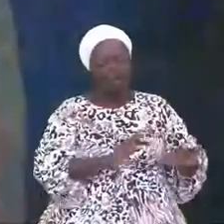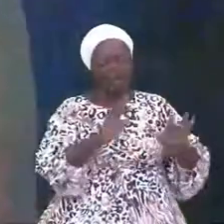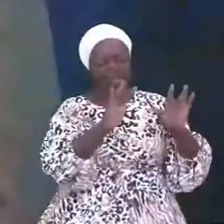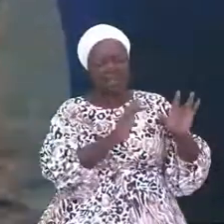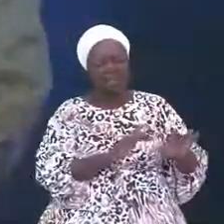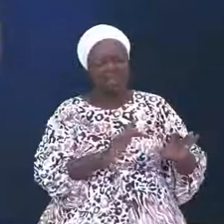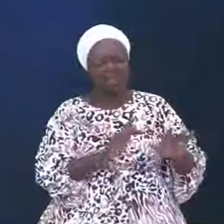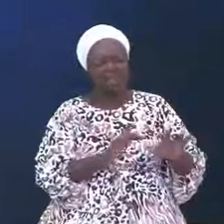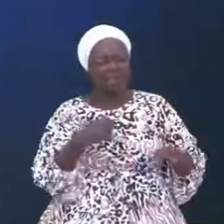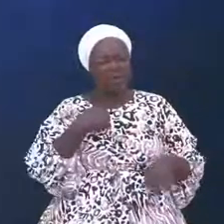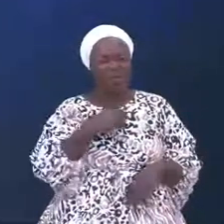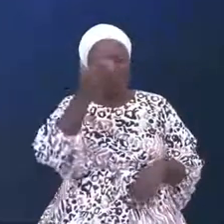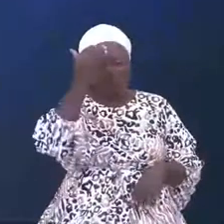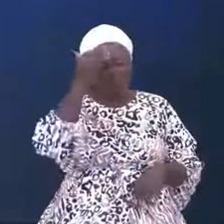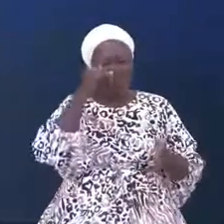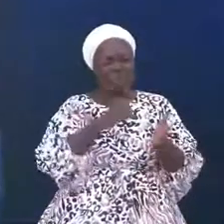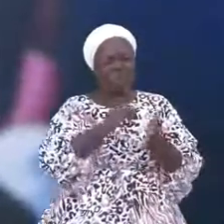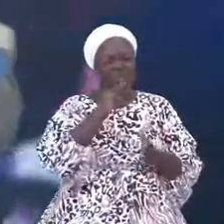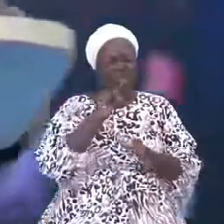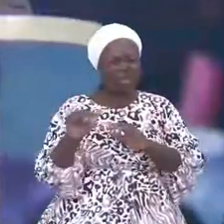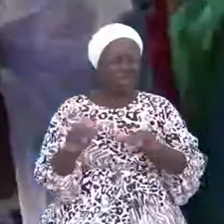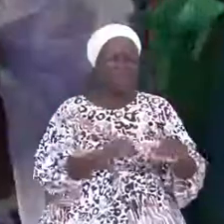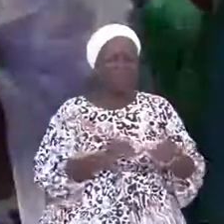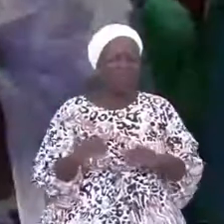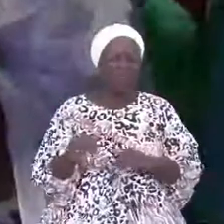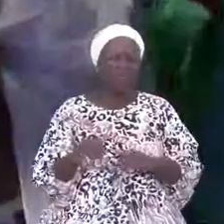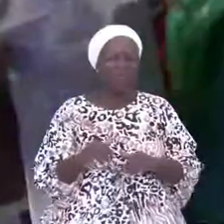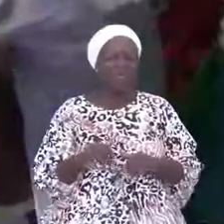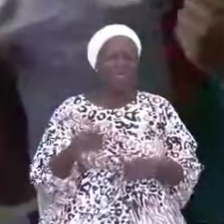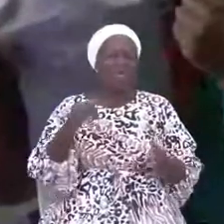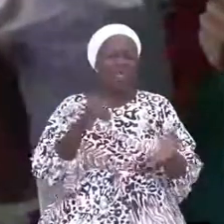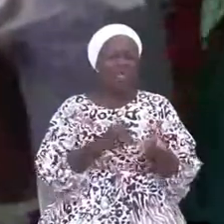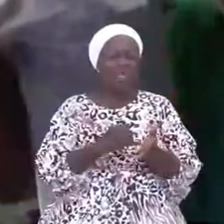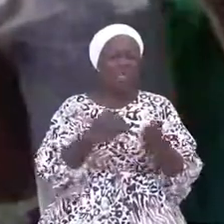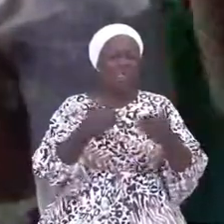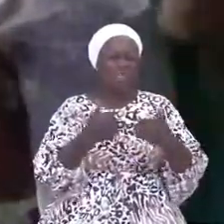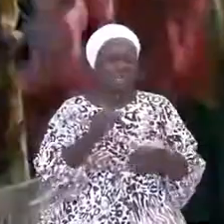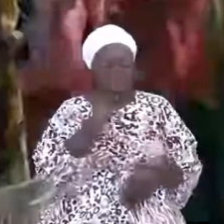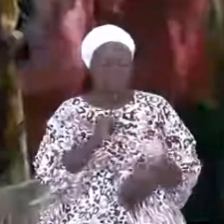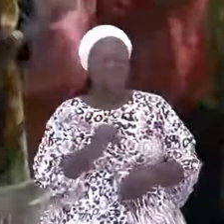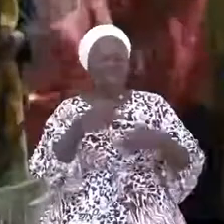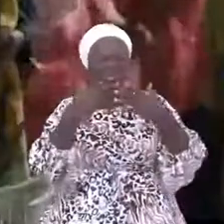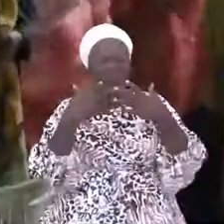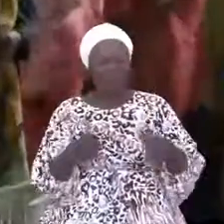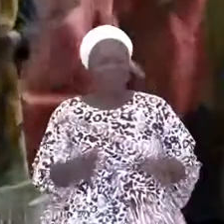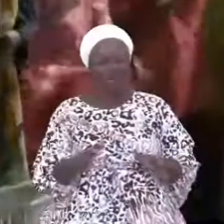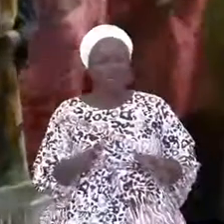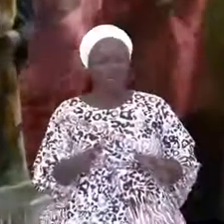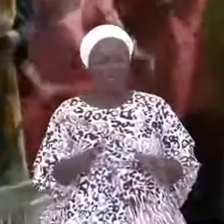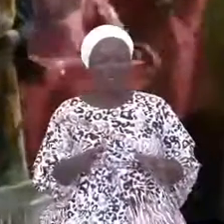manifeste ta puissance de miracle, de miséricorde. Nous savons que c'est fait.